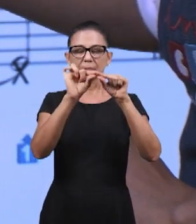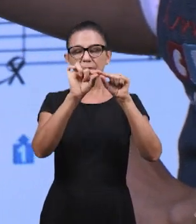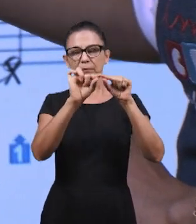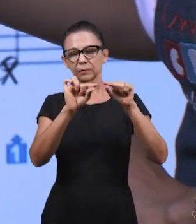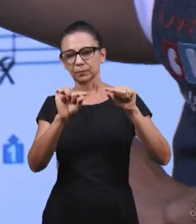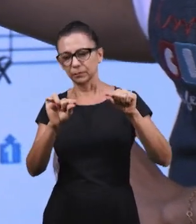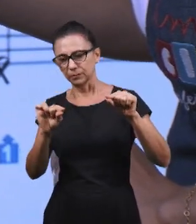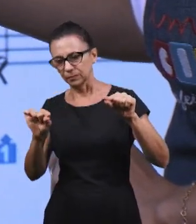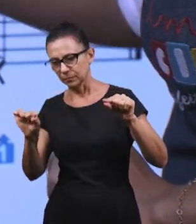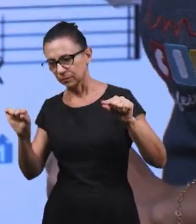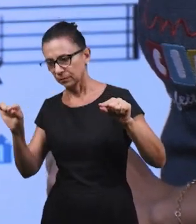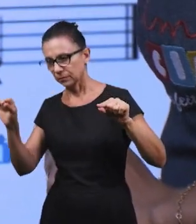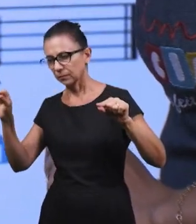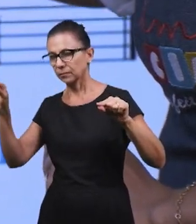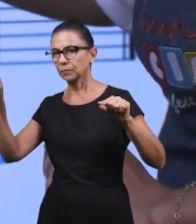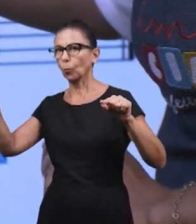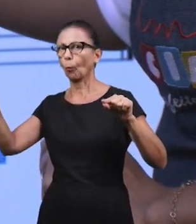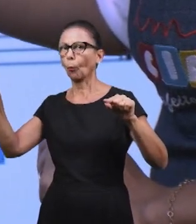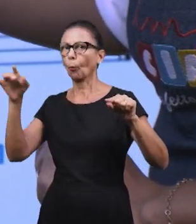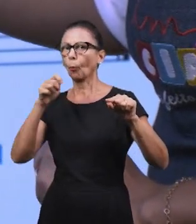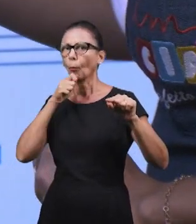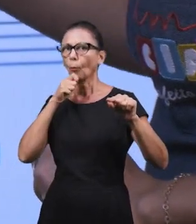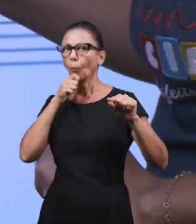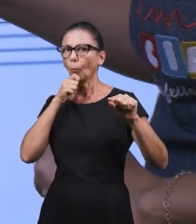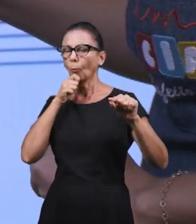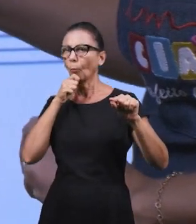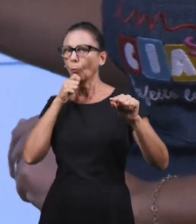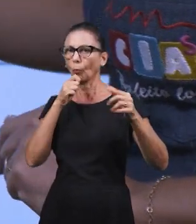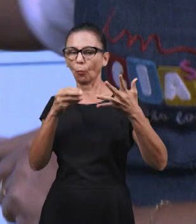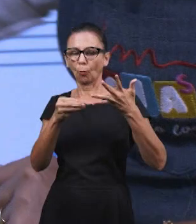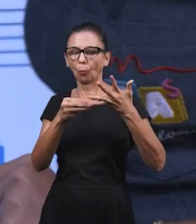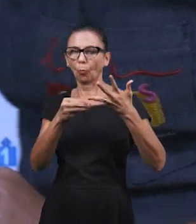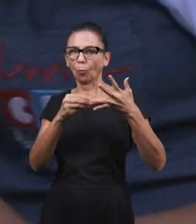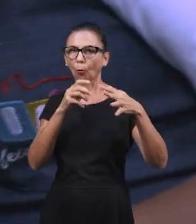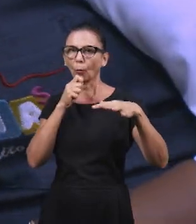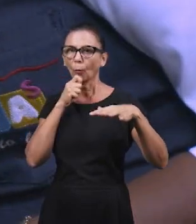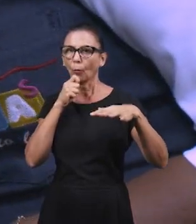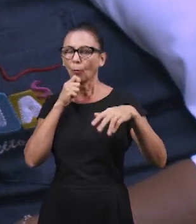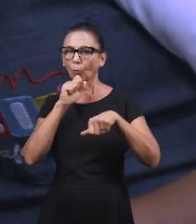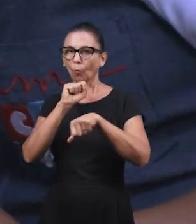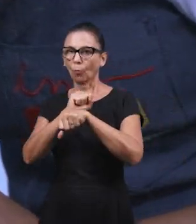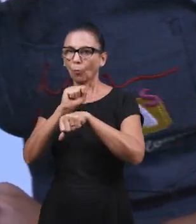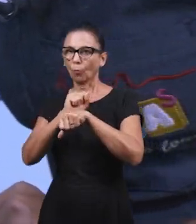la liaison où on ne joue pas la note, mais on attend le ton.